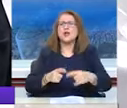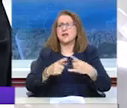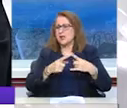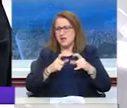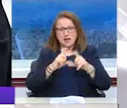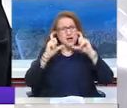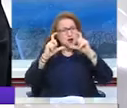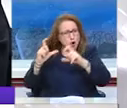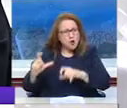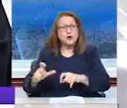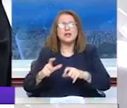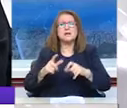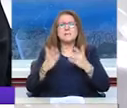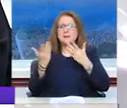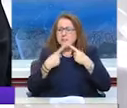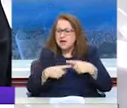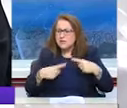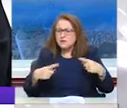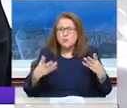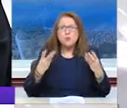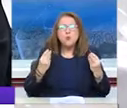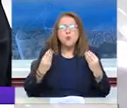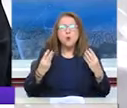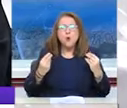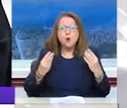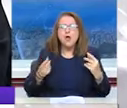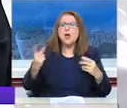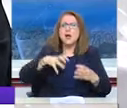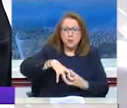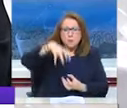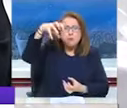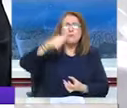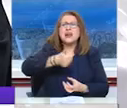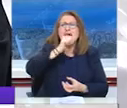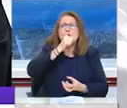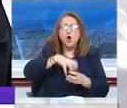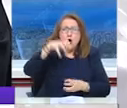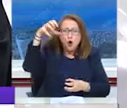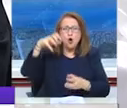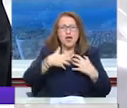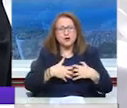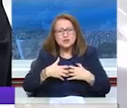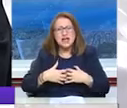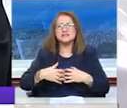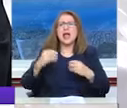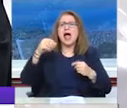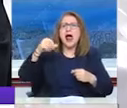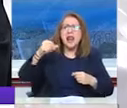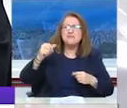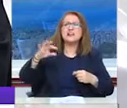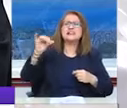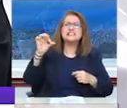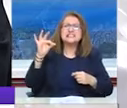μηχανημάτων, ηλεκτρικών ειδών, μοτοσυκλετών. Παραγωγή αναψυκτικών νερών και χυμών, αλεύρων, αμήλων, μακαρονιών,